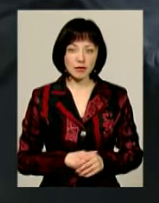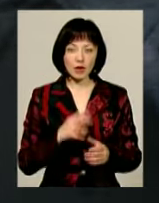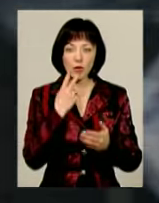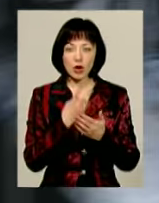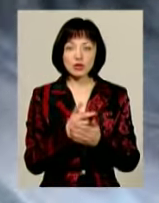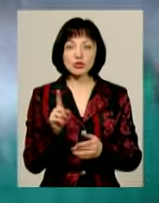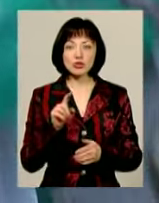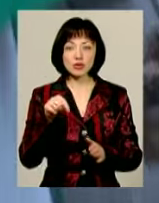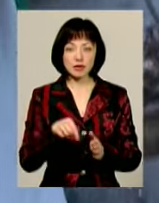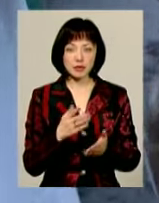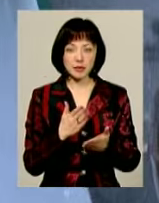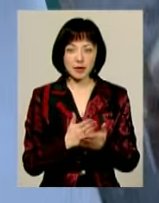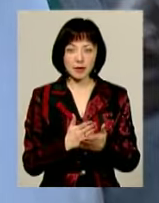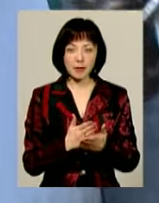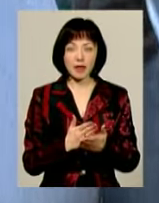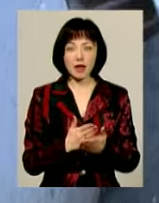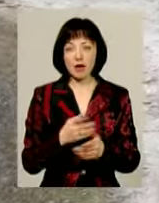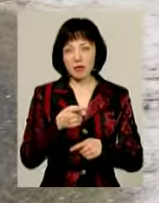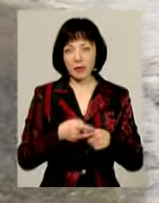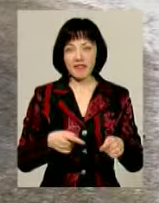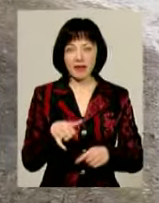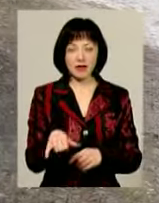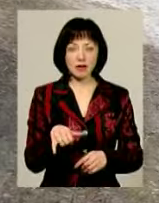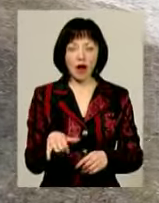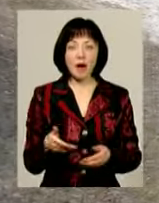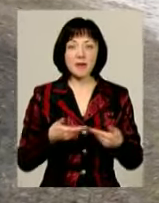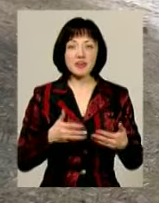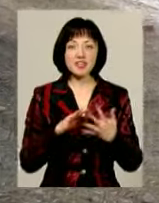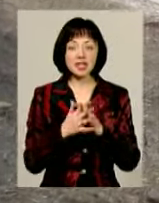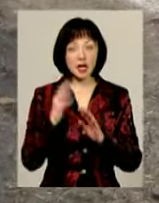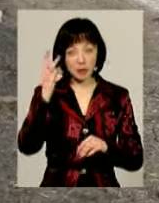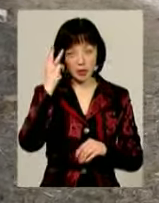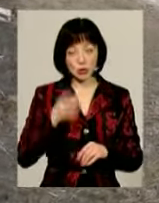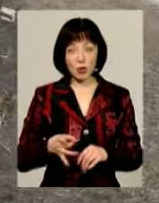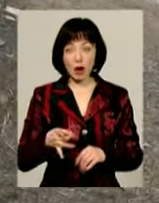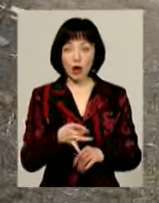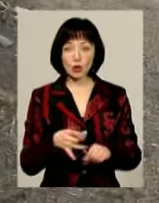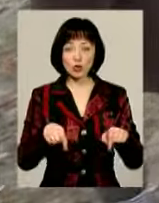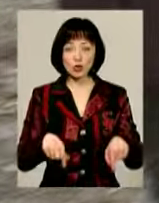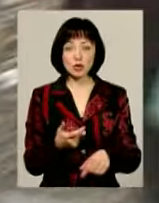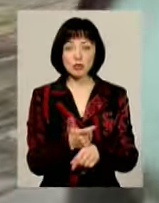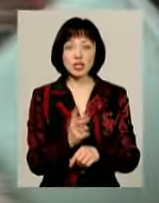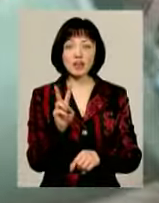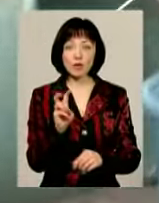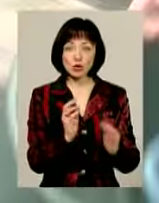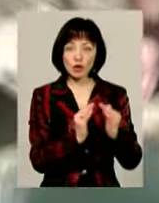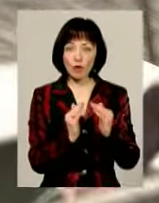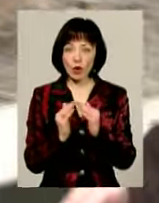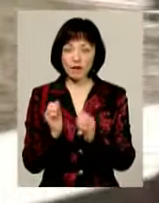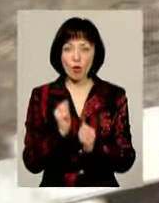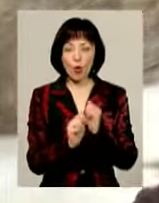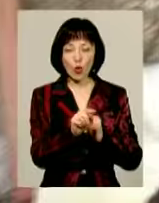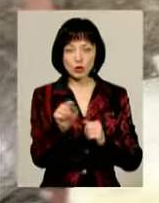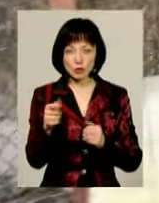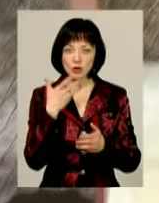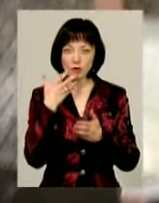Покажіть нам, от що покажіть, є. Да. Подивіться, ваша піввідра. Ми у селі Іванківці Хмельницького району. Тут більше 200 дворів, та майже у